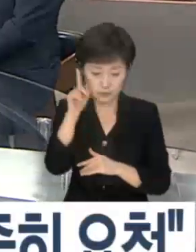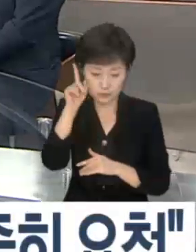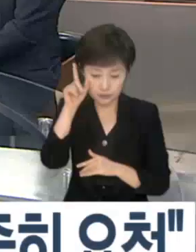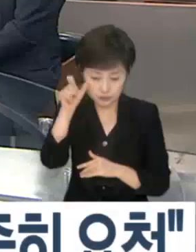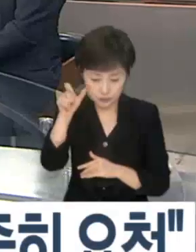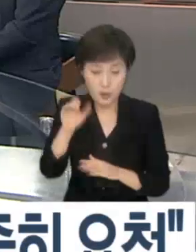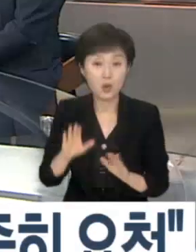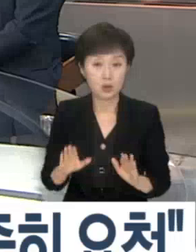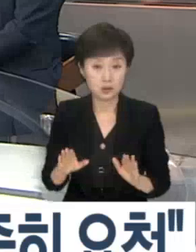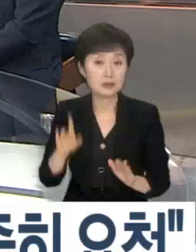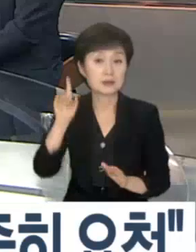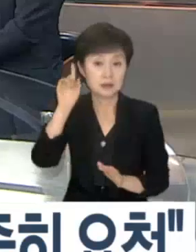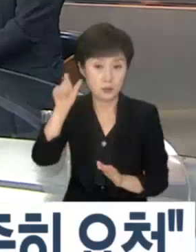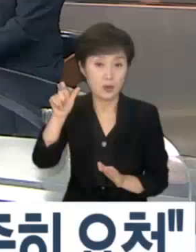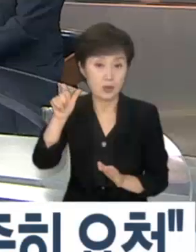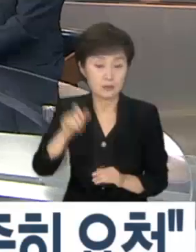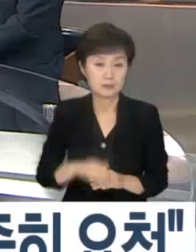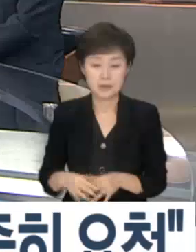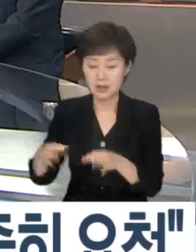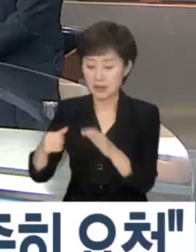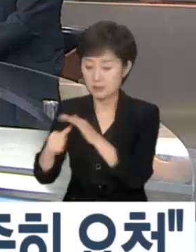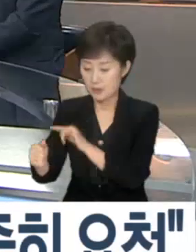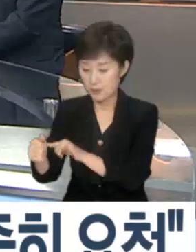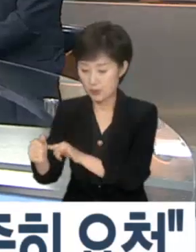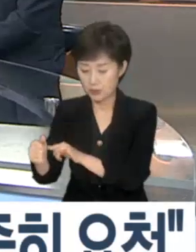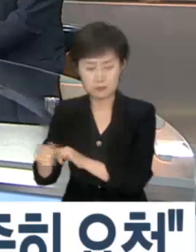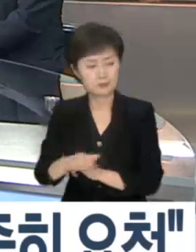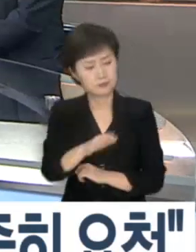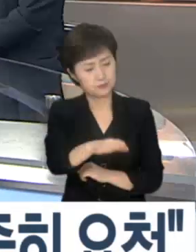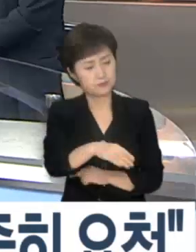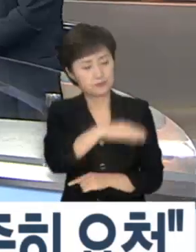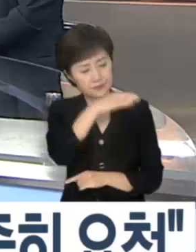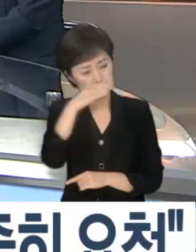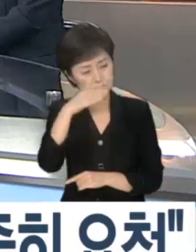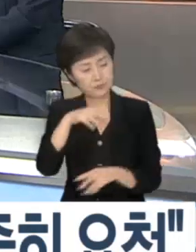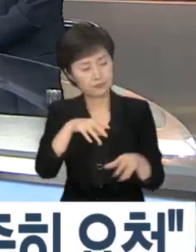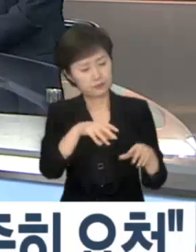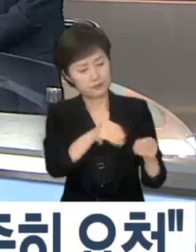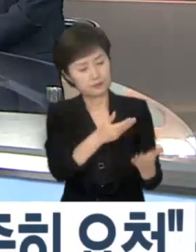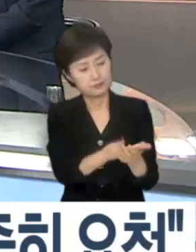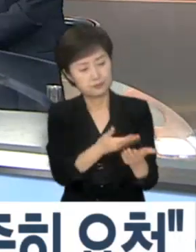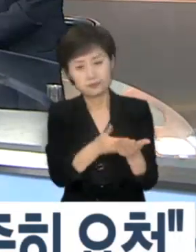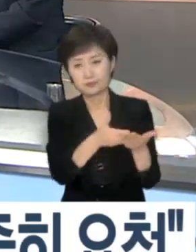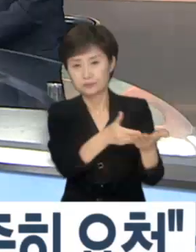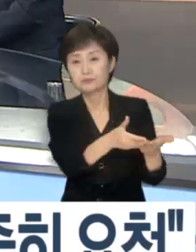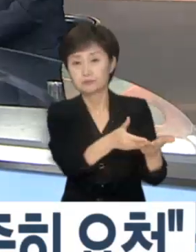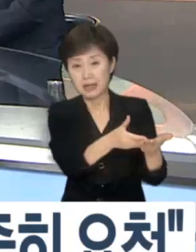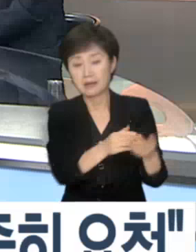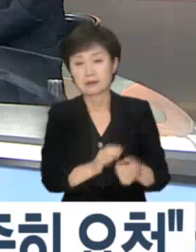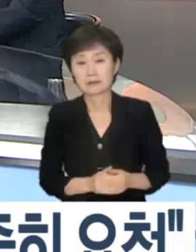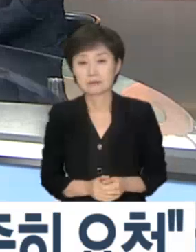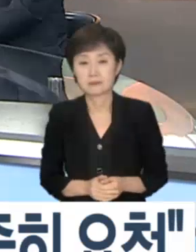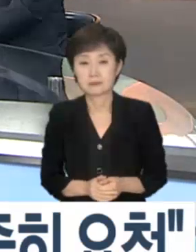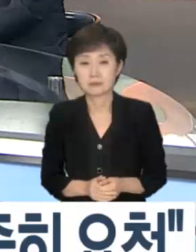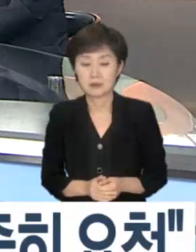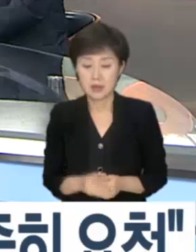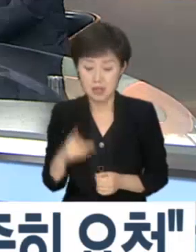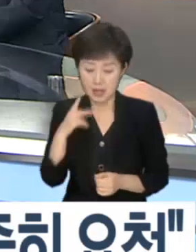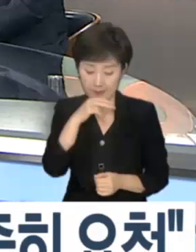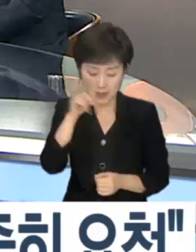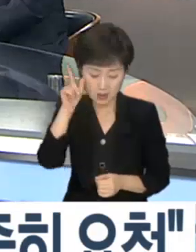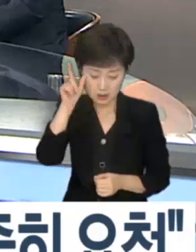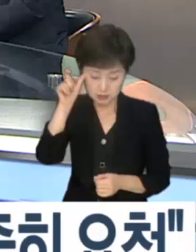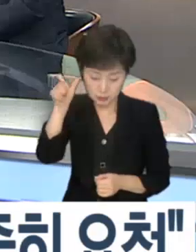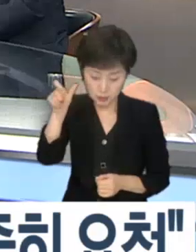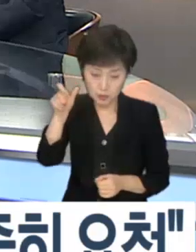가운데 김겸 대표가 이제 오늘 오전 최고에서 단식 중단 요청을 했습니다 지금 보름이 됐으니까요